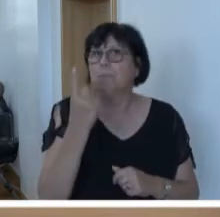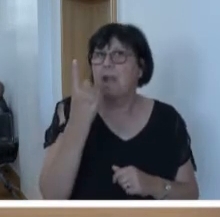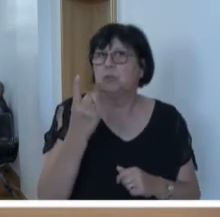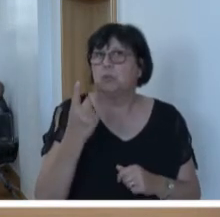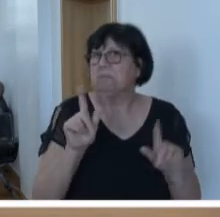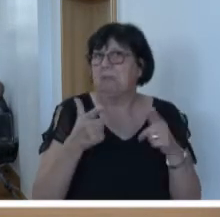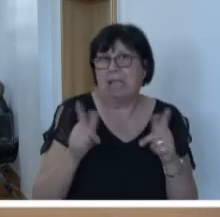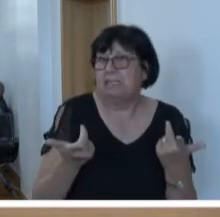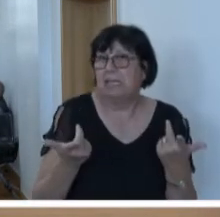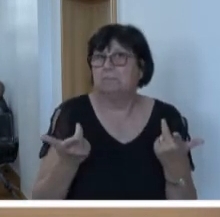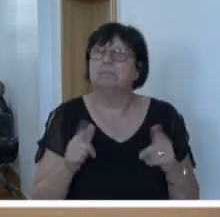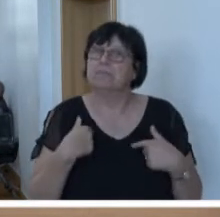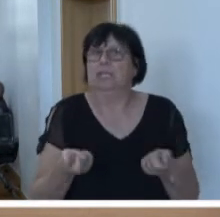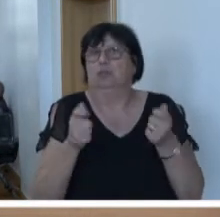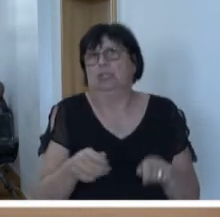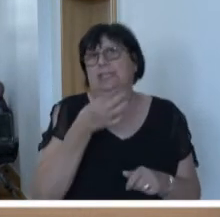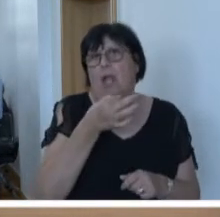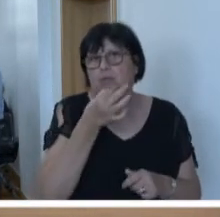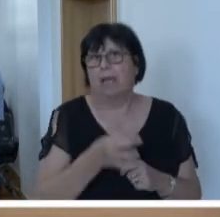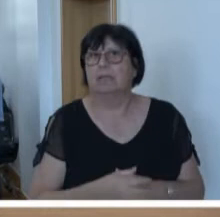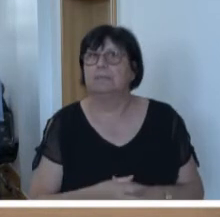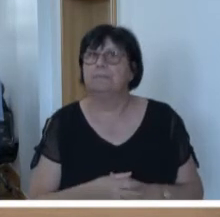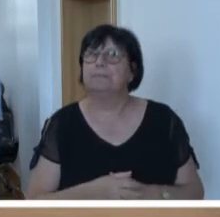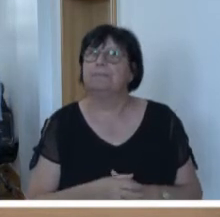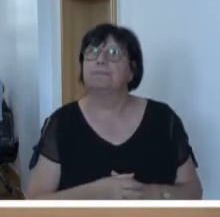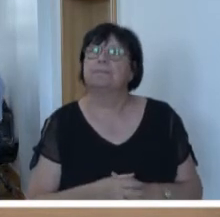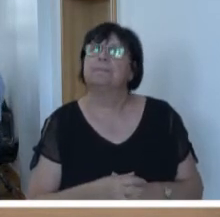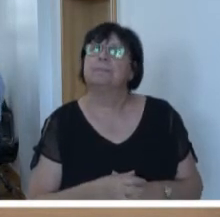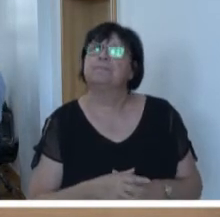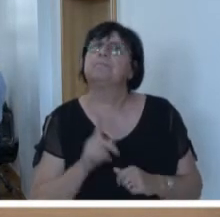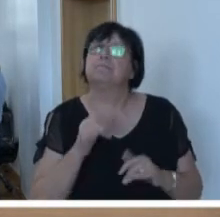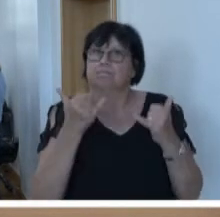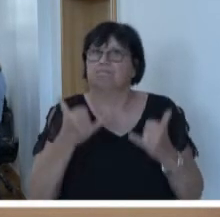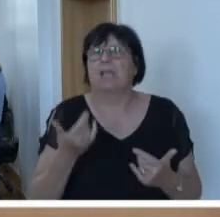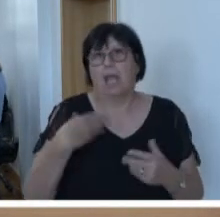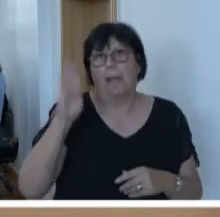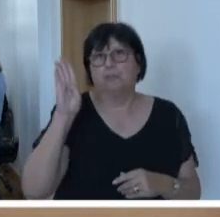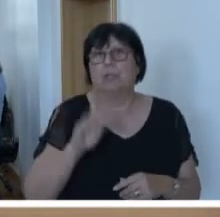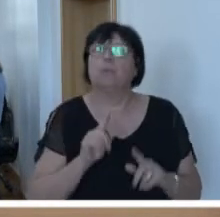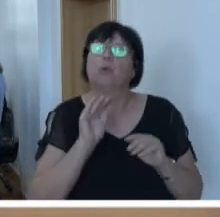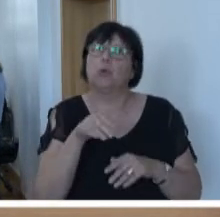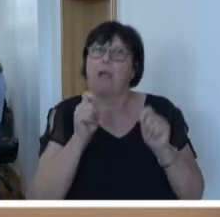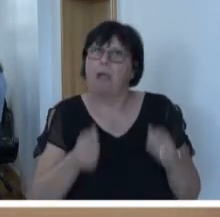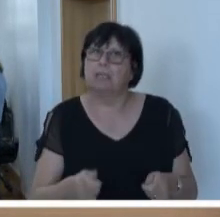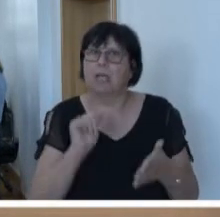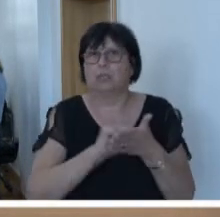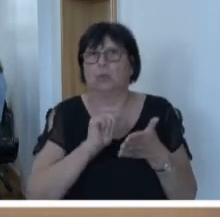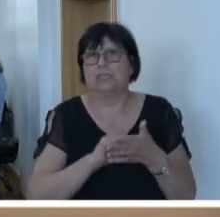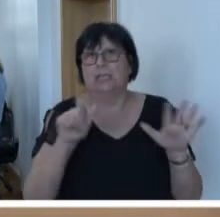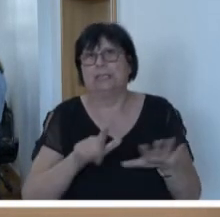Wortmeldungen sind nicht eingegangen. Ich schließe die Aussprache. Wir kommen nun zur Abstimmung über den Antrag